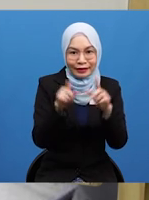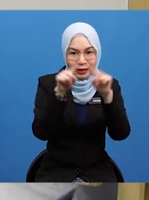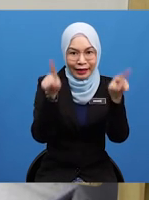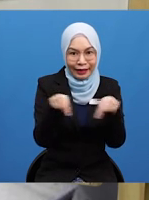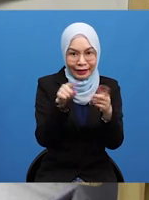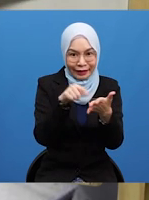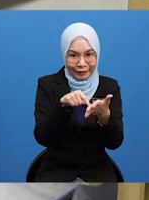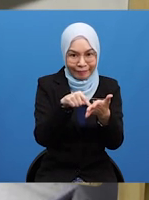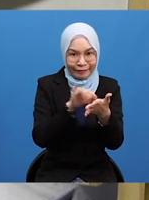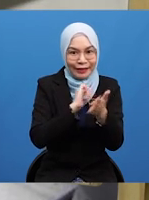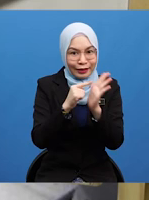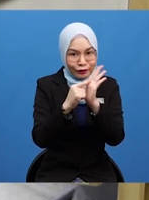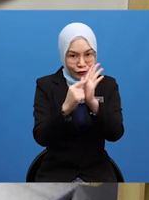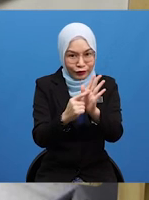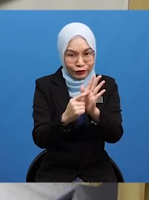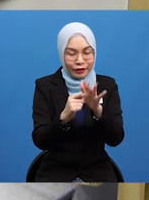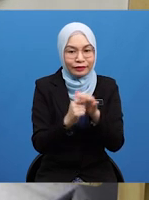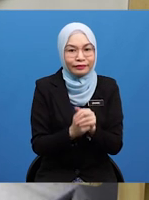kad,